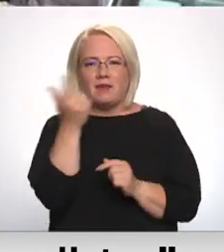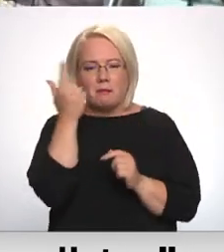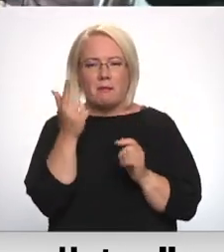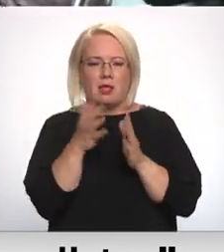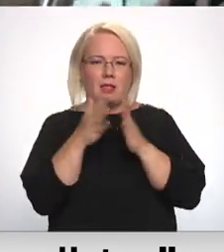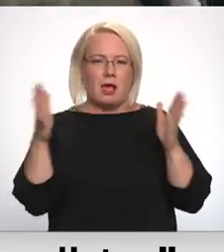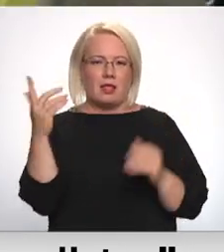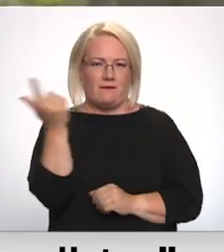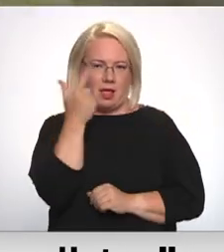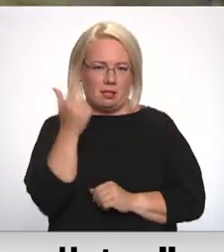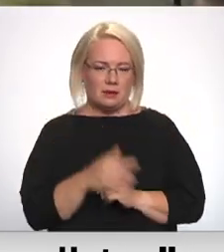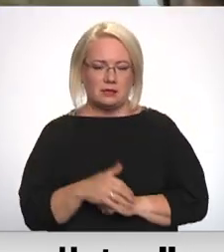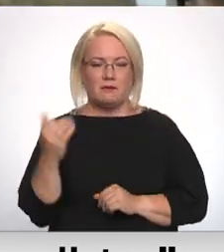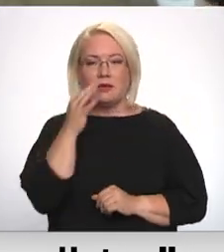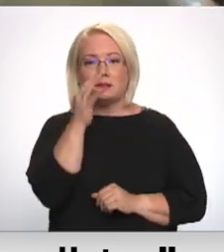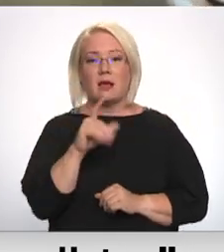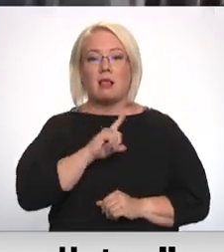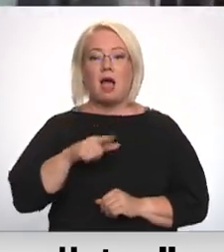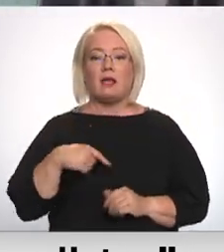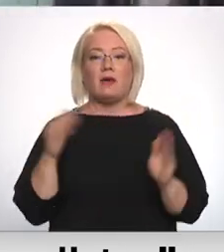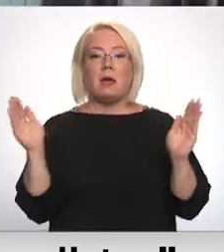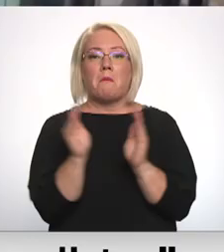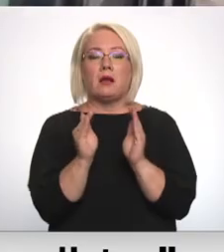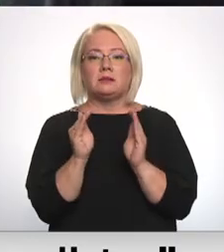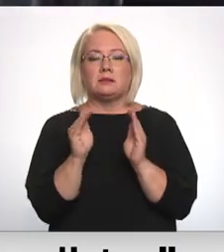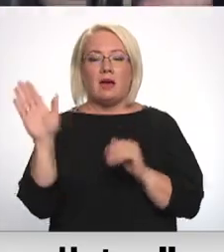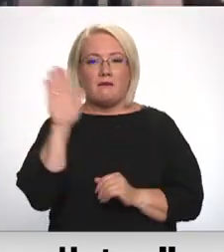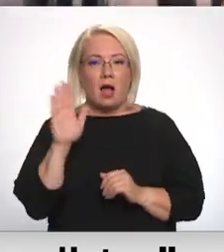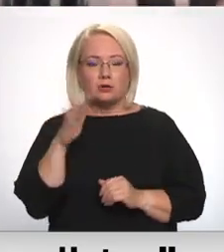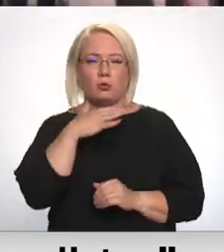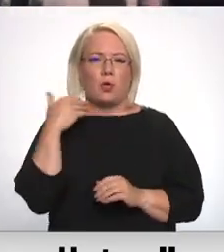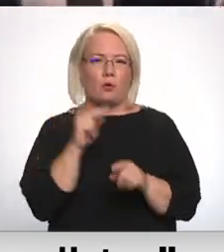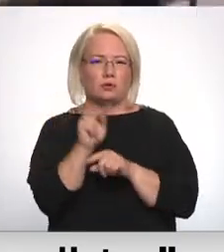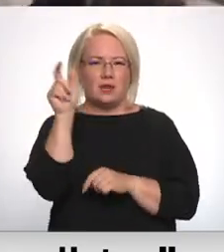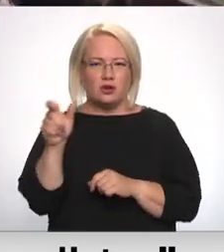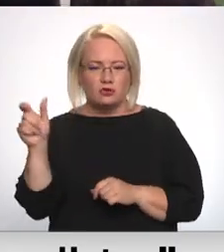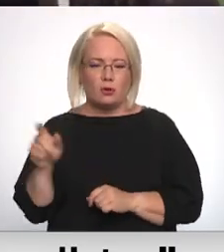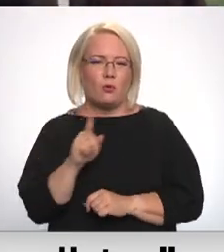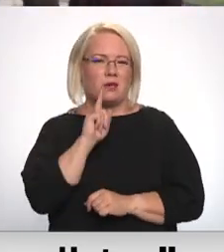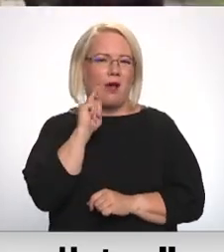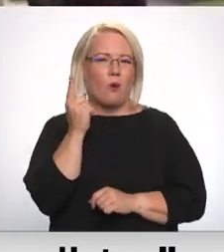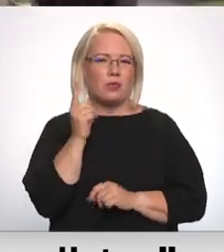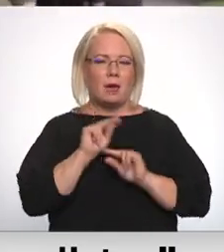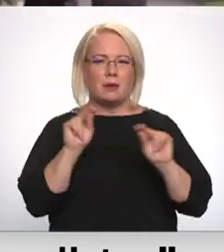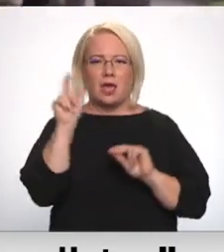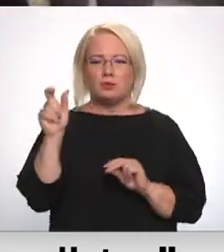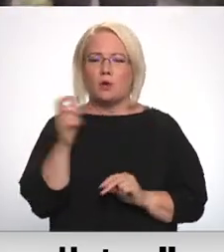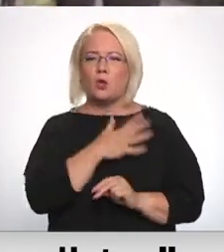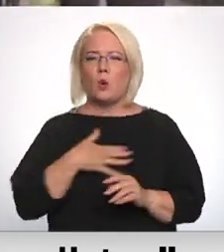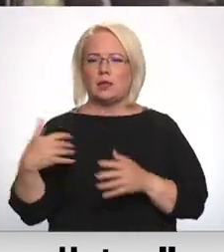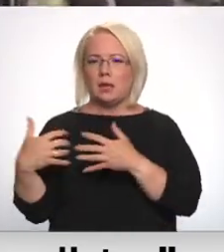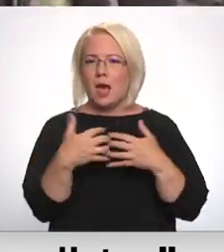maza valsts, un ir daudz režisoru, un tiem jaunajiem ir ļoti jācīnās un